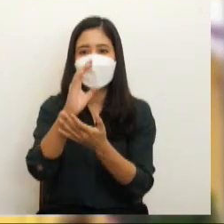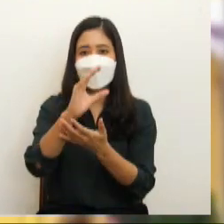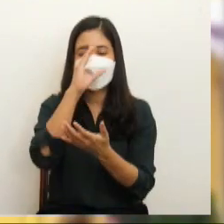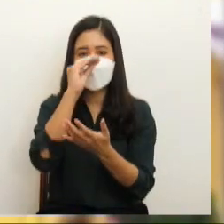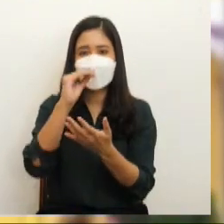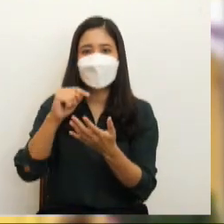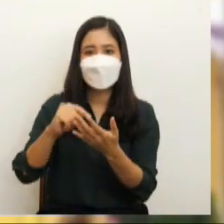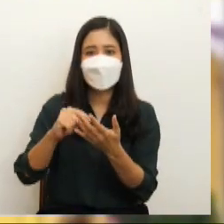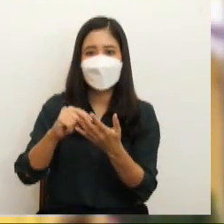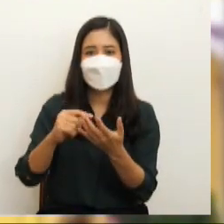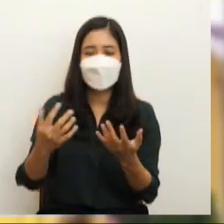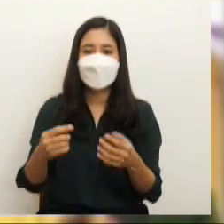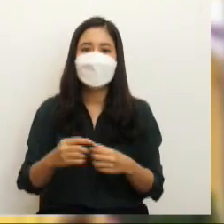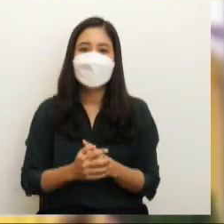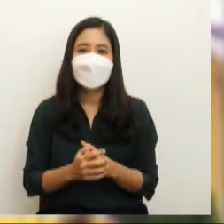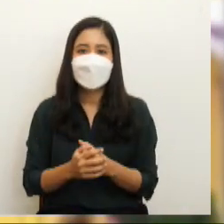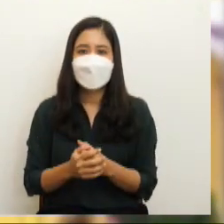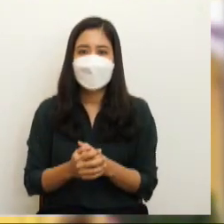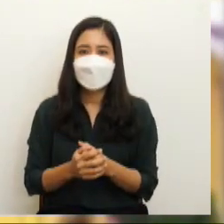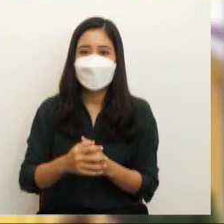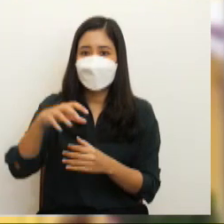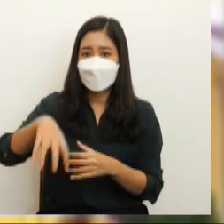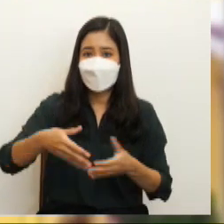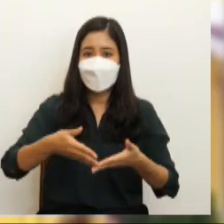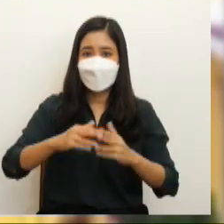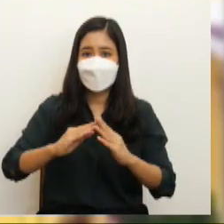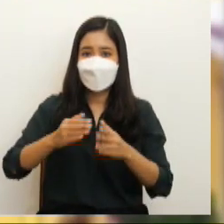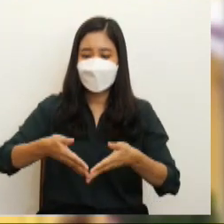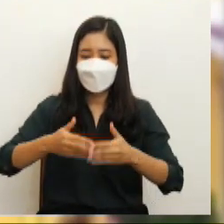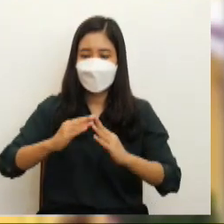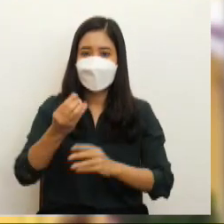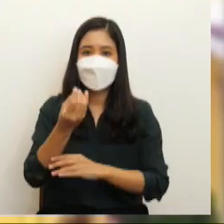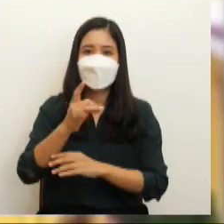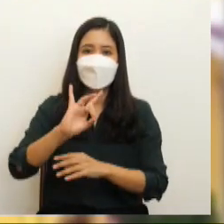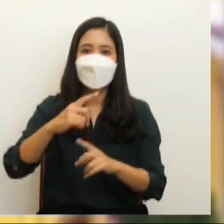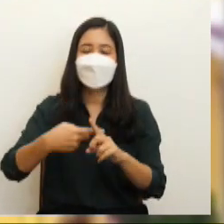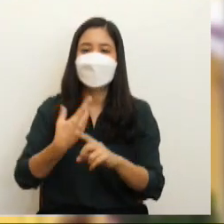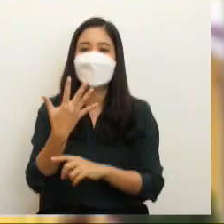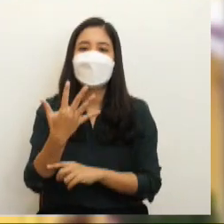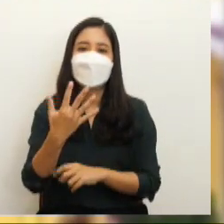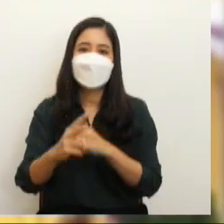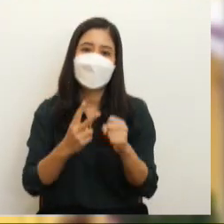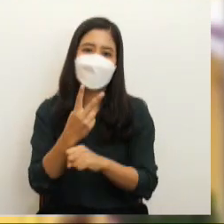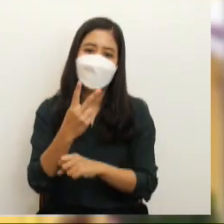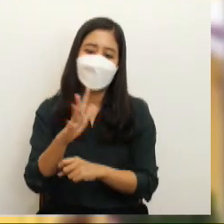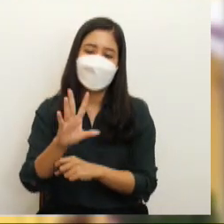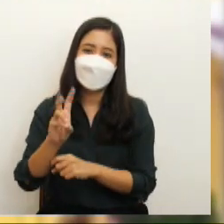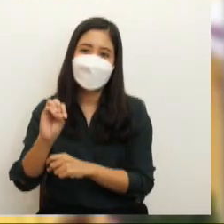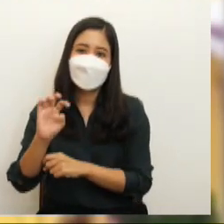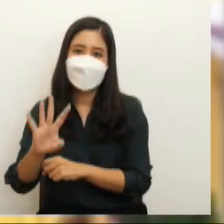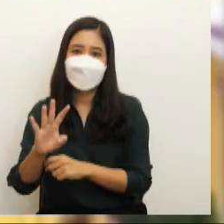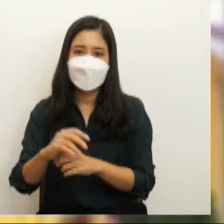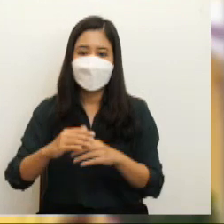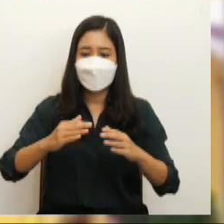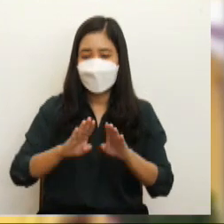ทันท่วงทีนะคะซึ่งศูนย์นี้ก็ตั้งขึ้นเมื่อวันที่18พฤษภาคม2564นะคะแล้วก็ได้มีการเปิดศูนย์อย่างเป็นท